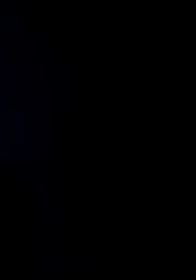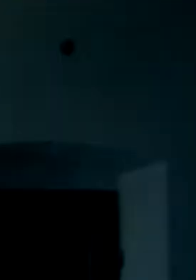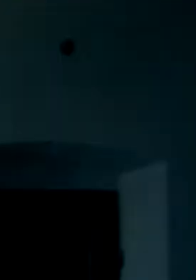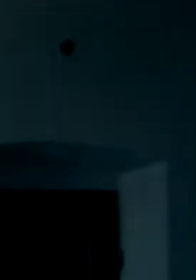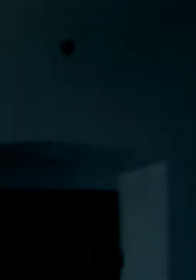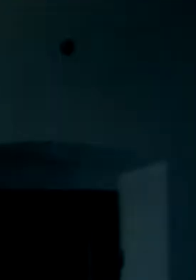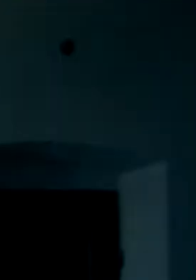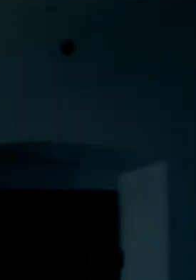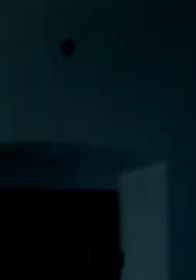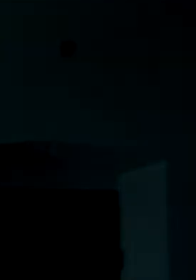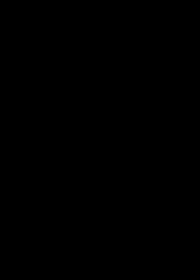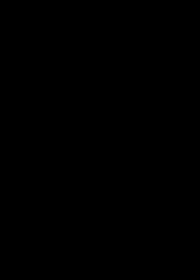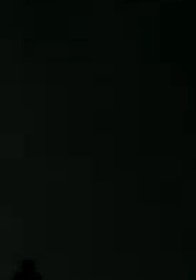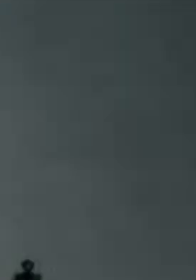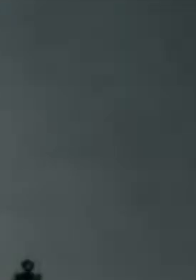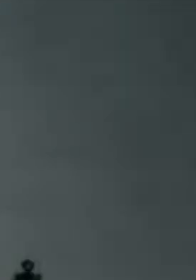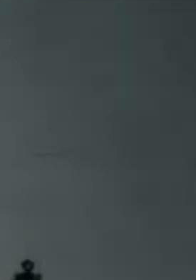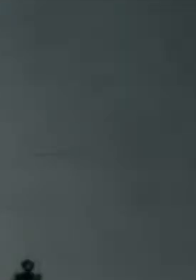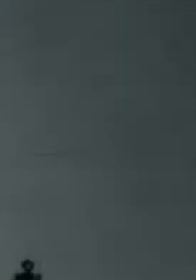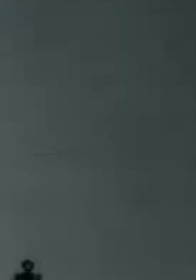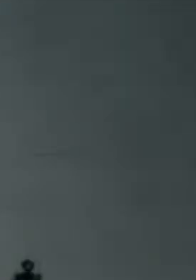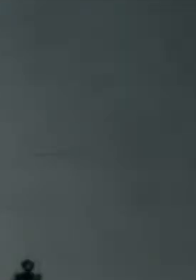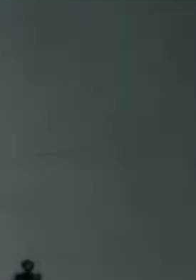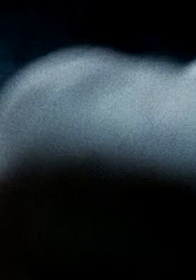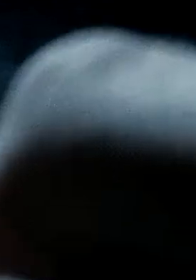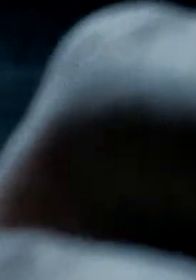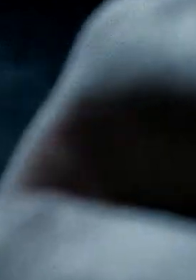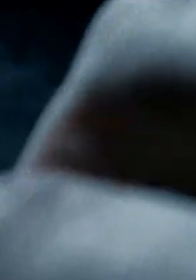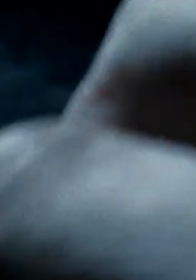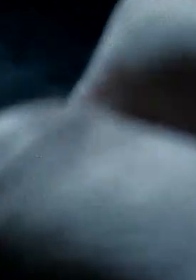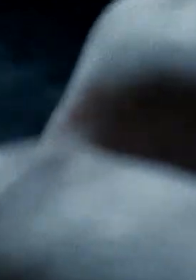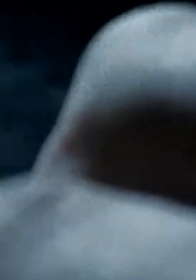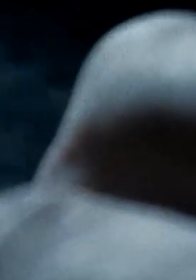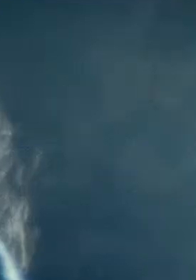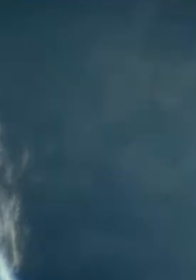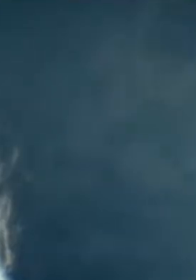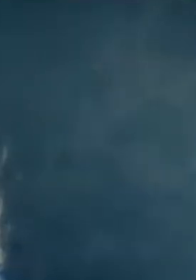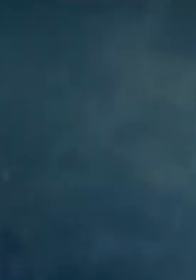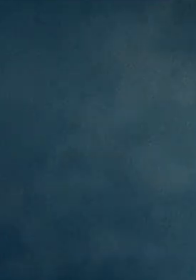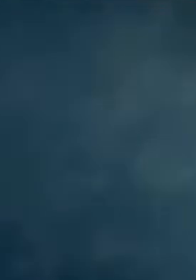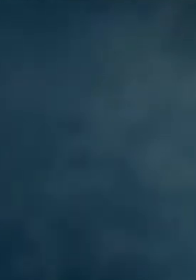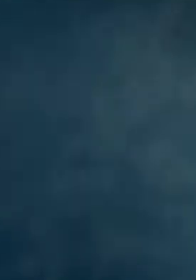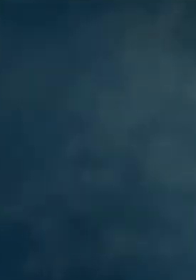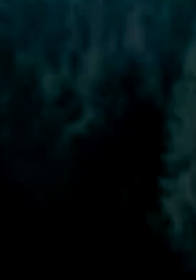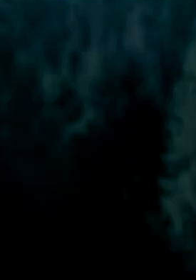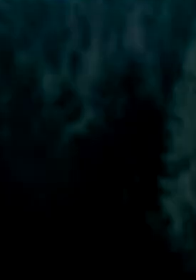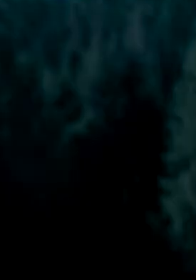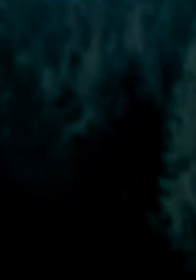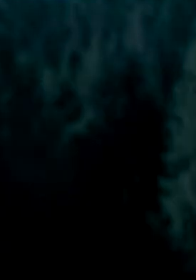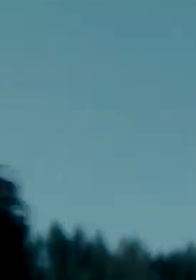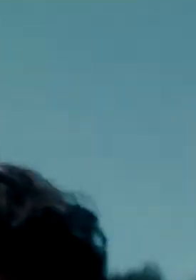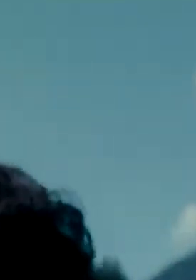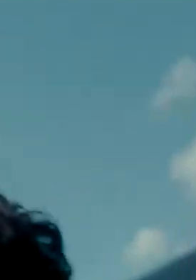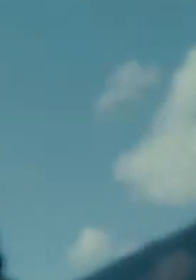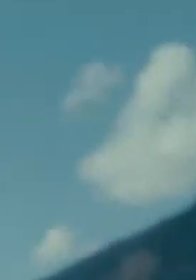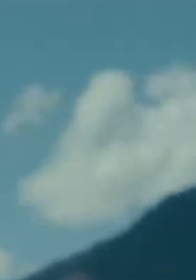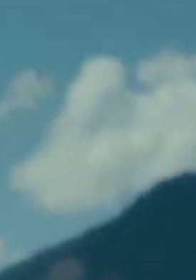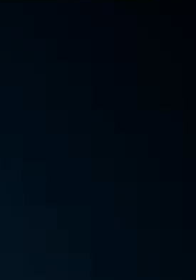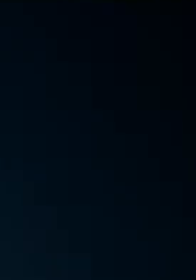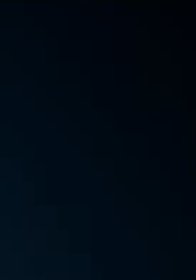Papà ha detto che deve pure a trovare la sua mamma, che non la pensa che sia morta. Non essere triste che fa gli occhi brutti.